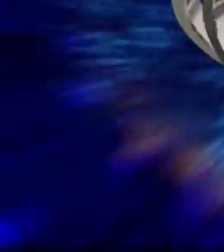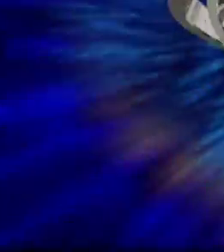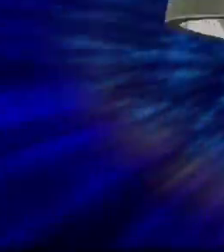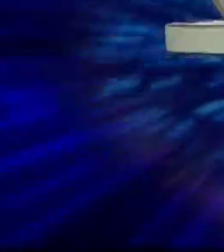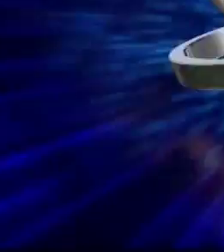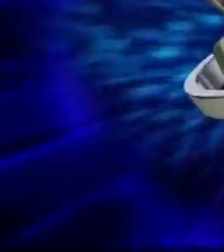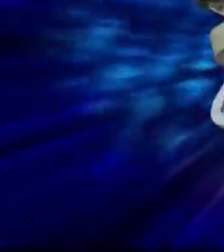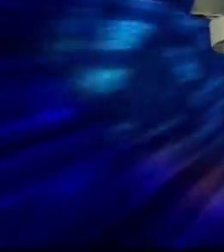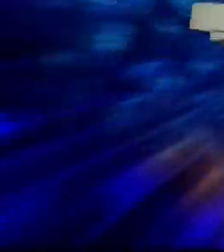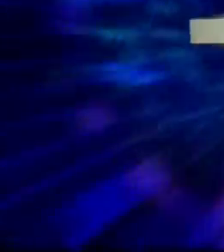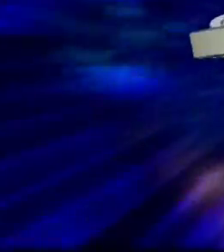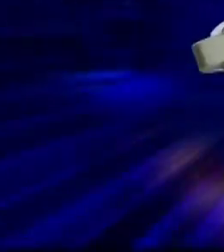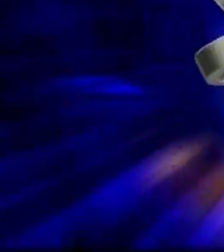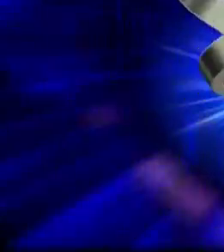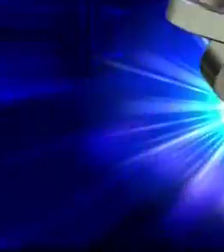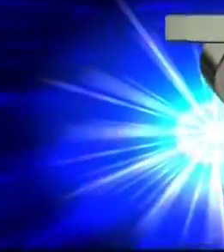Muzyka